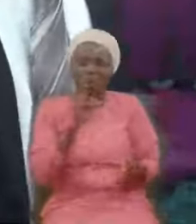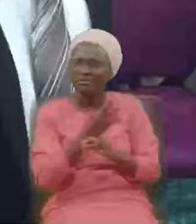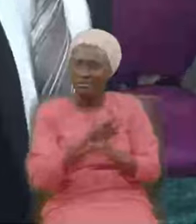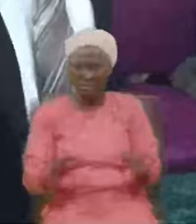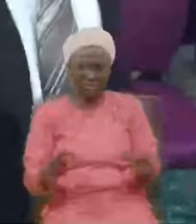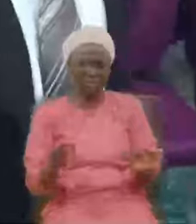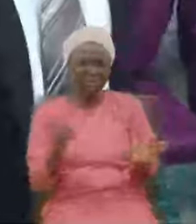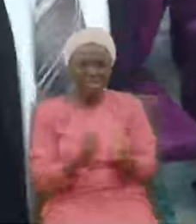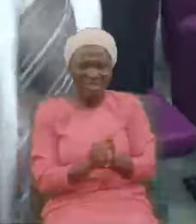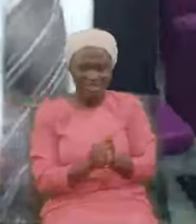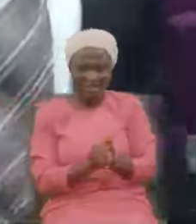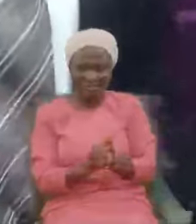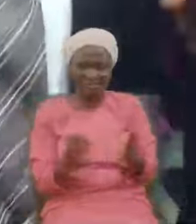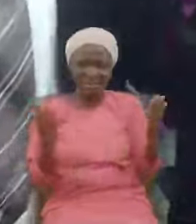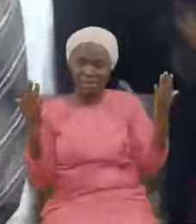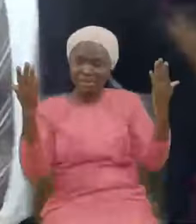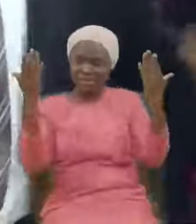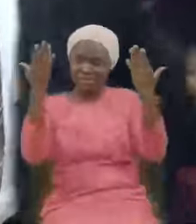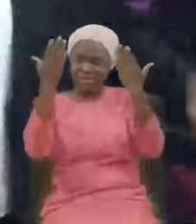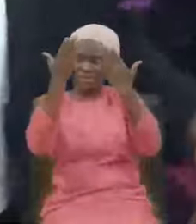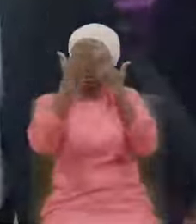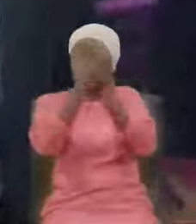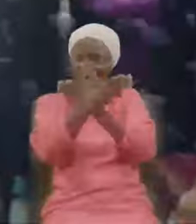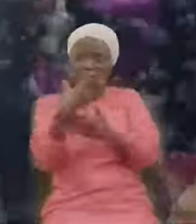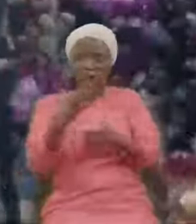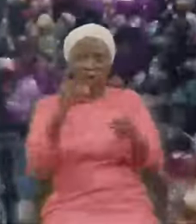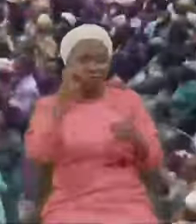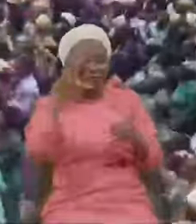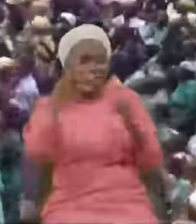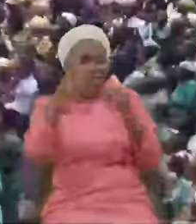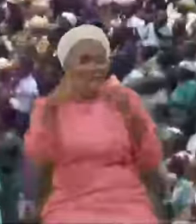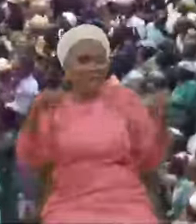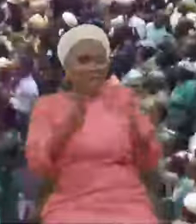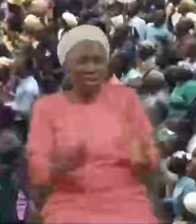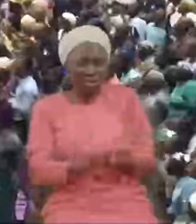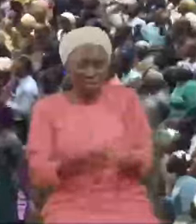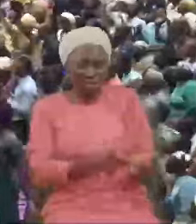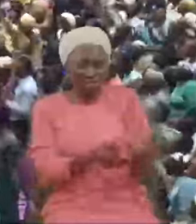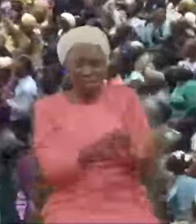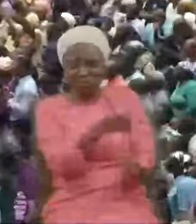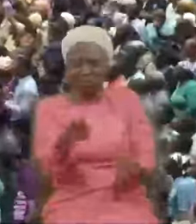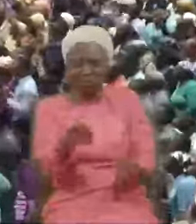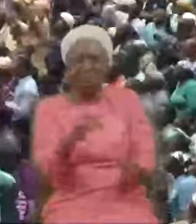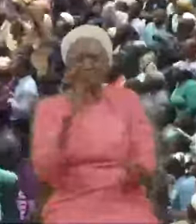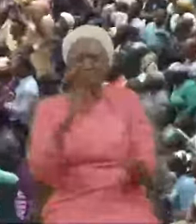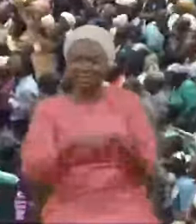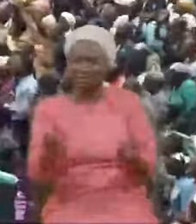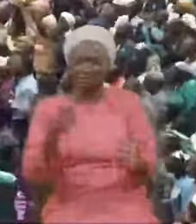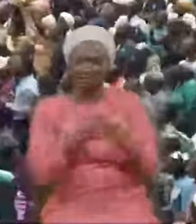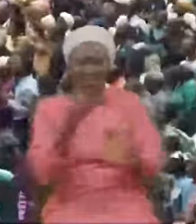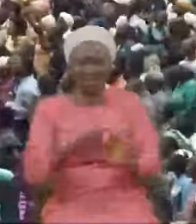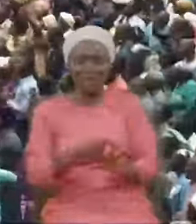L'ombre qui vous accompagne, l'ombre là de l'ennemi, est chassée. Vous en êtes